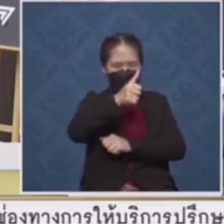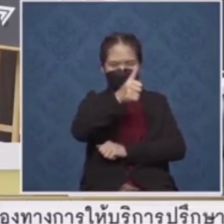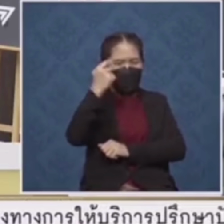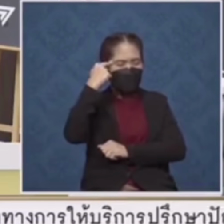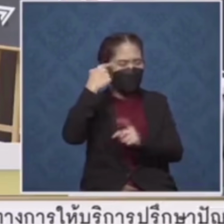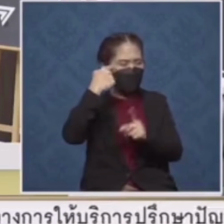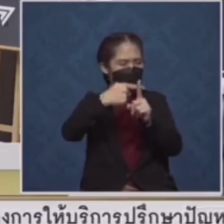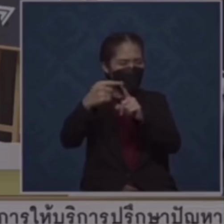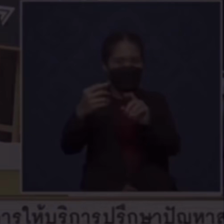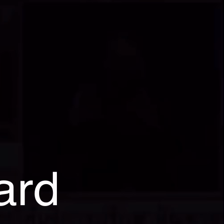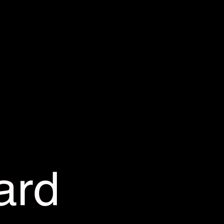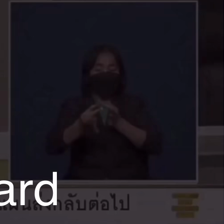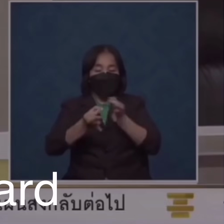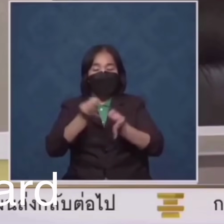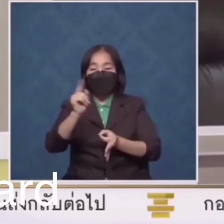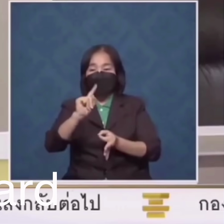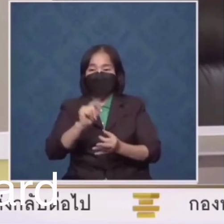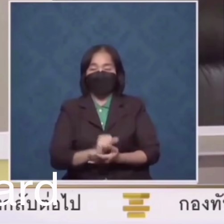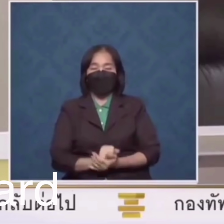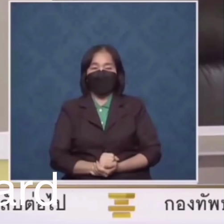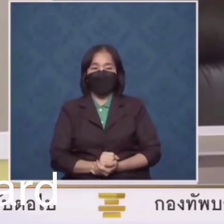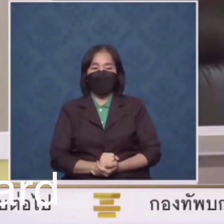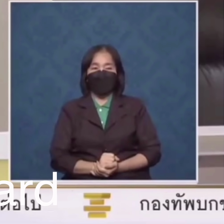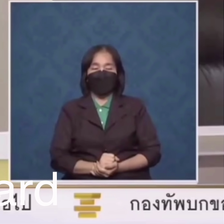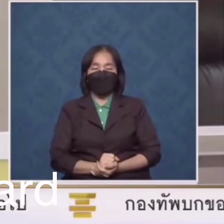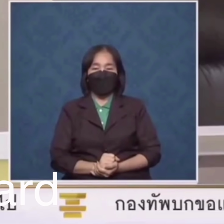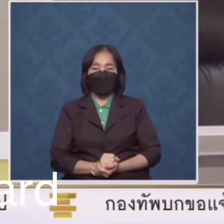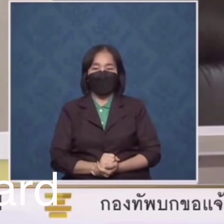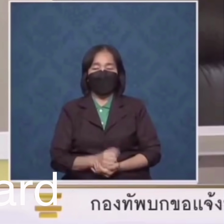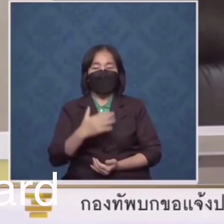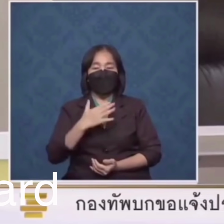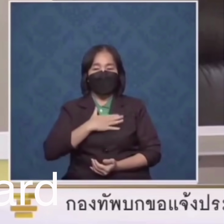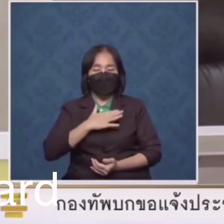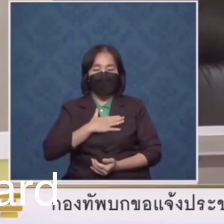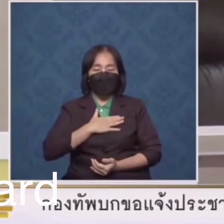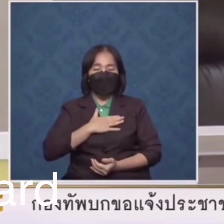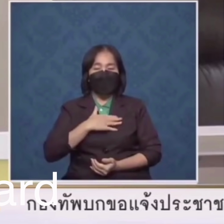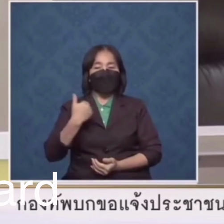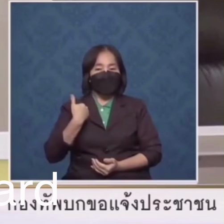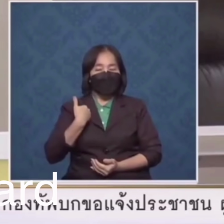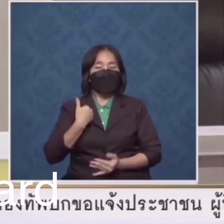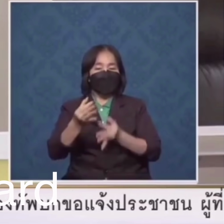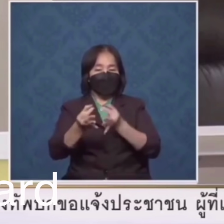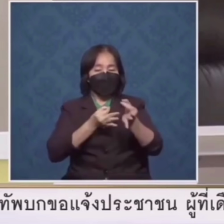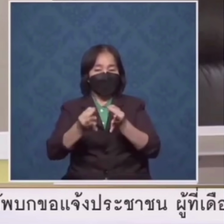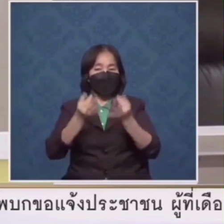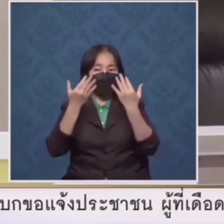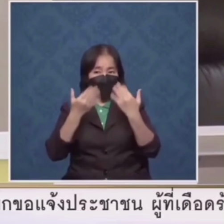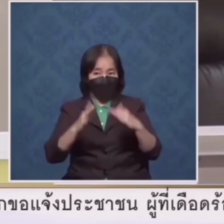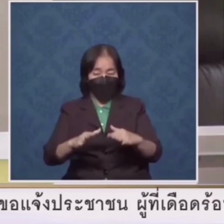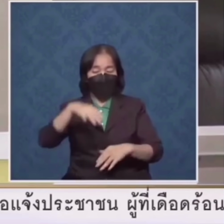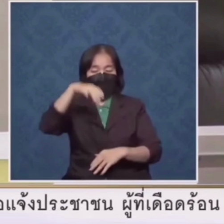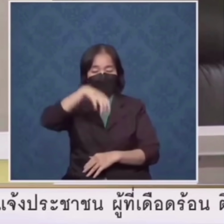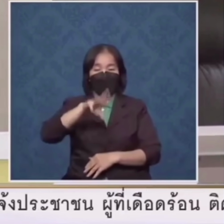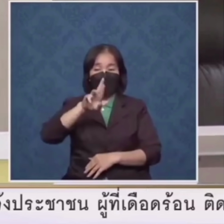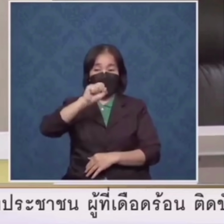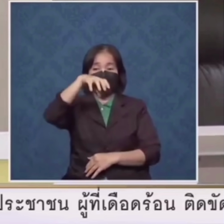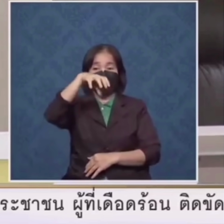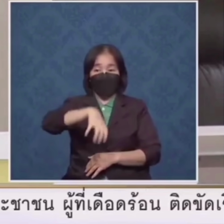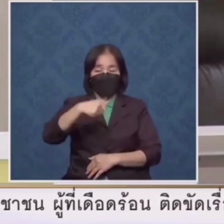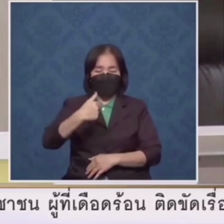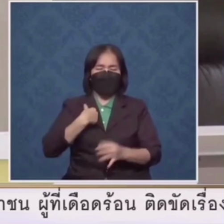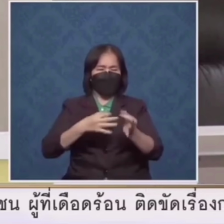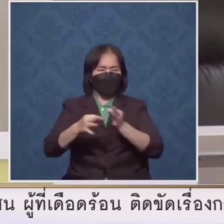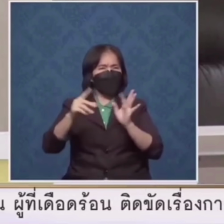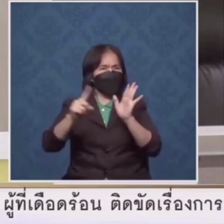ให้ประเทศชาติล่มจม เรื่องนี้ผมได้ในชี้แจงในสภาทรงเกียรติแห่งนี้มา 2-3 ครั้ง